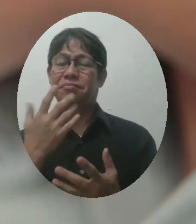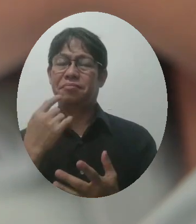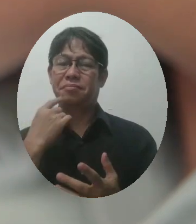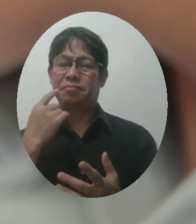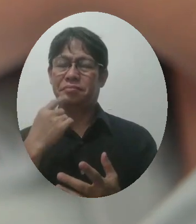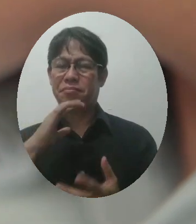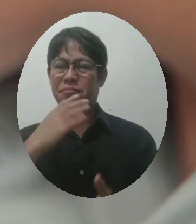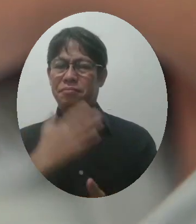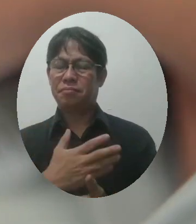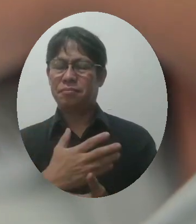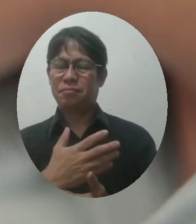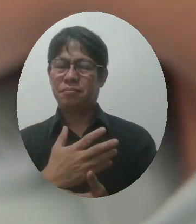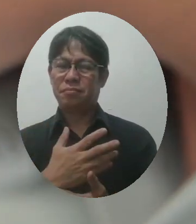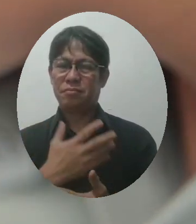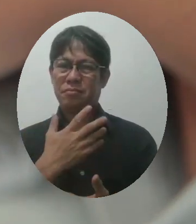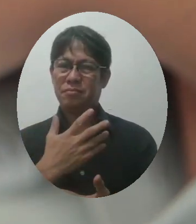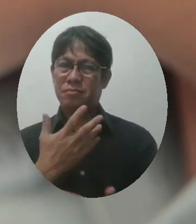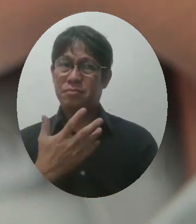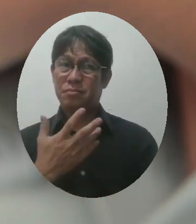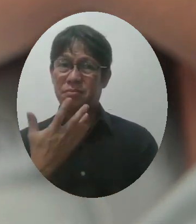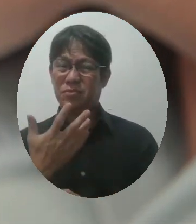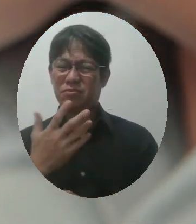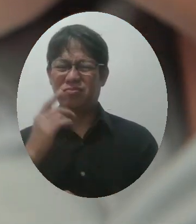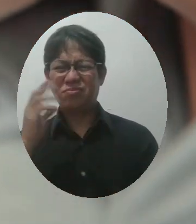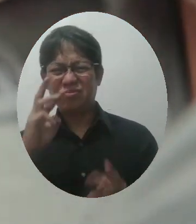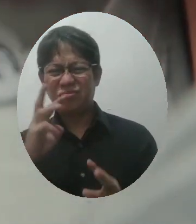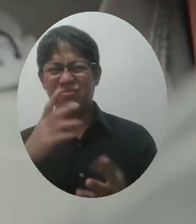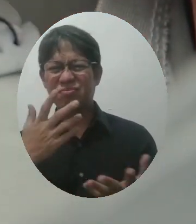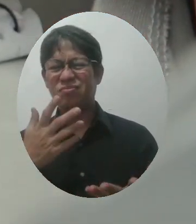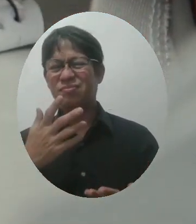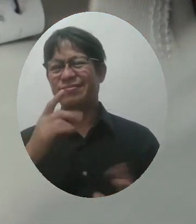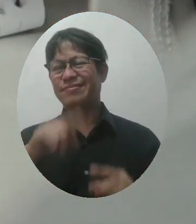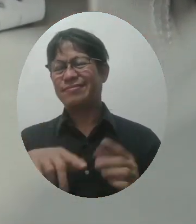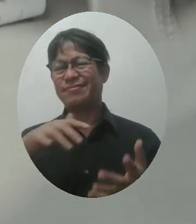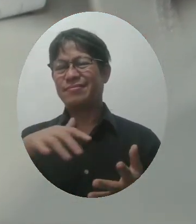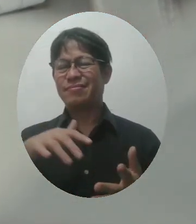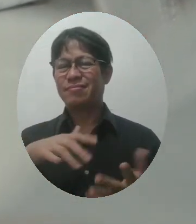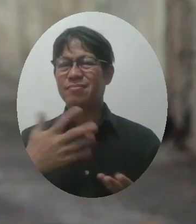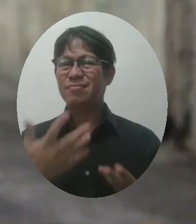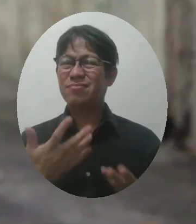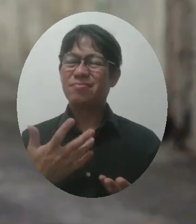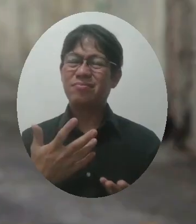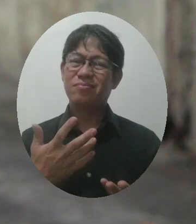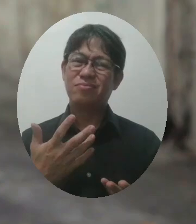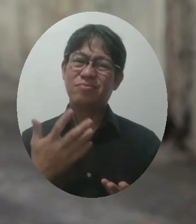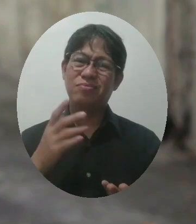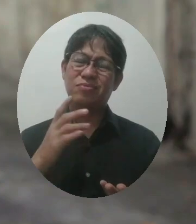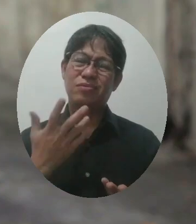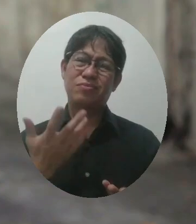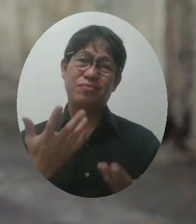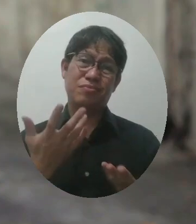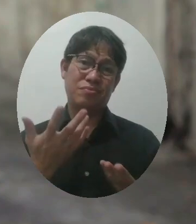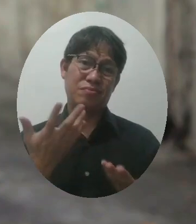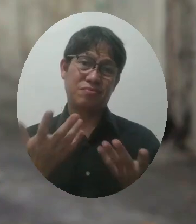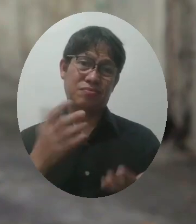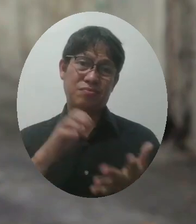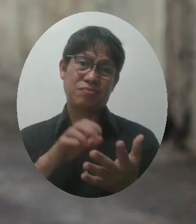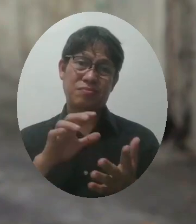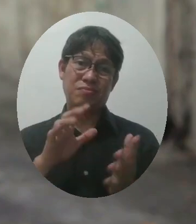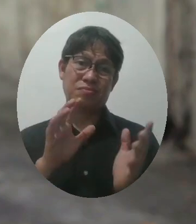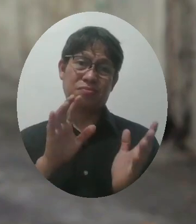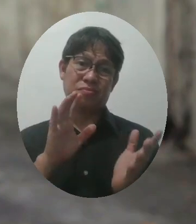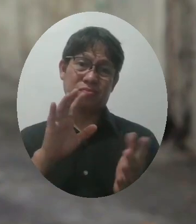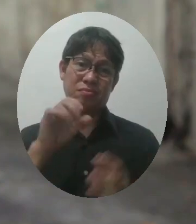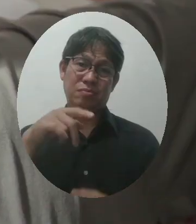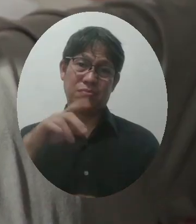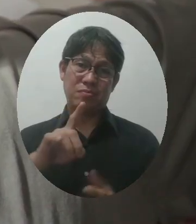siya makapag-aral or naging PWD na nga siya sa sped school, baka ganun. Siyempre, ayoko naman na ganun ang mangyari sa anak ko.